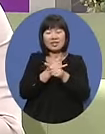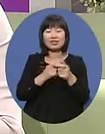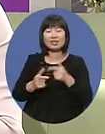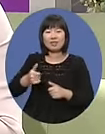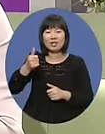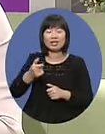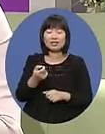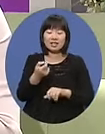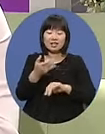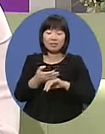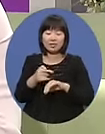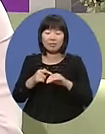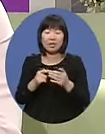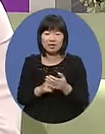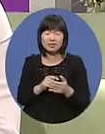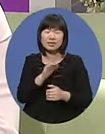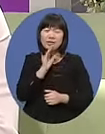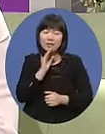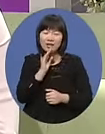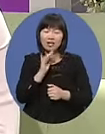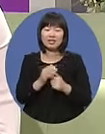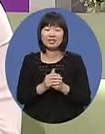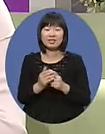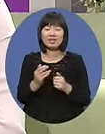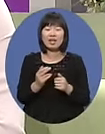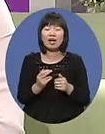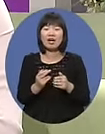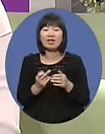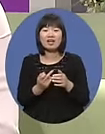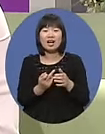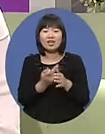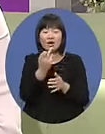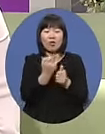작은 감사의 마음이라도 정말 형님 고생 많았어요.